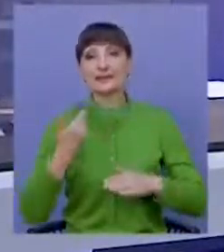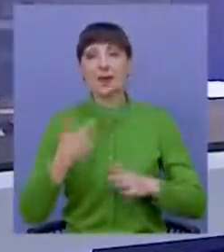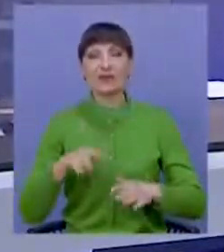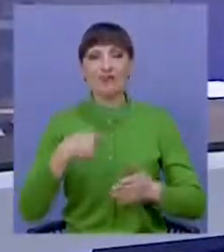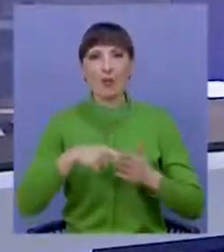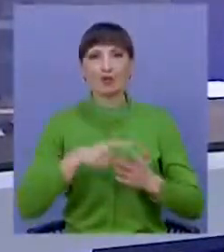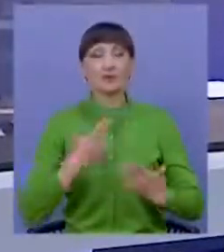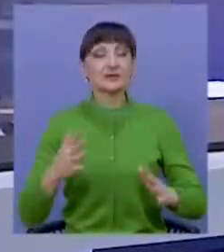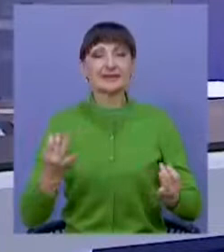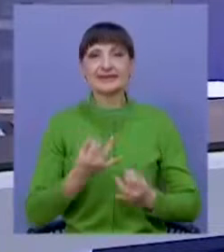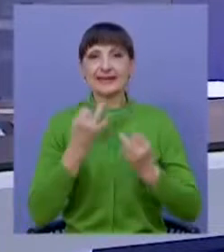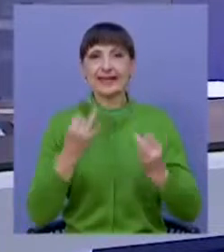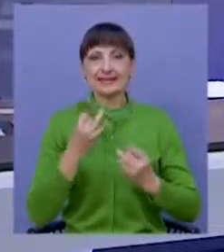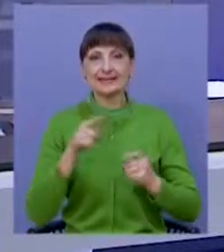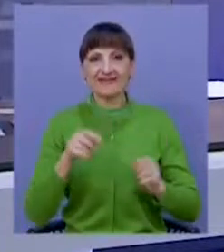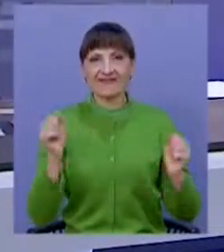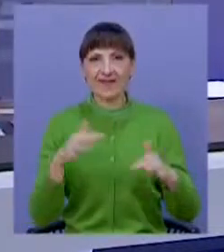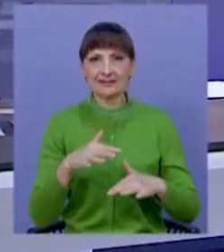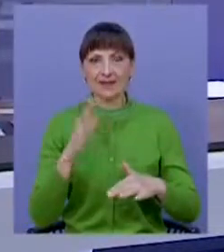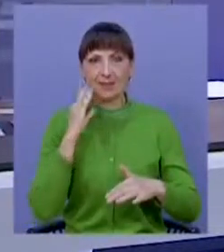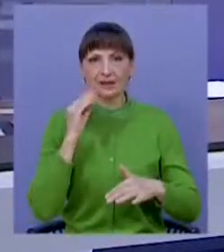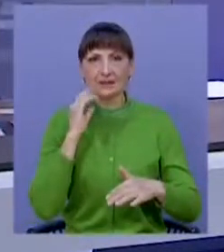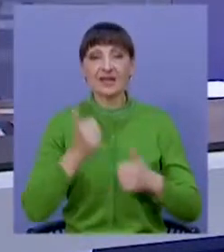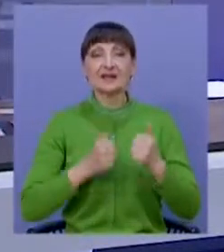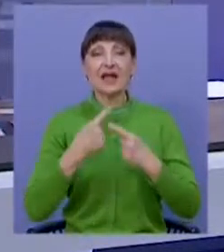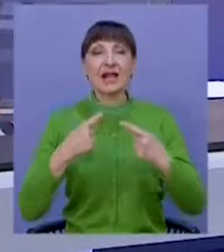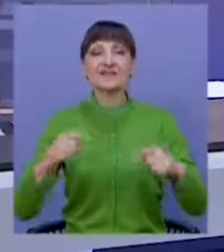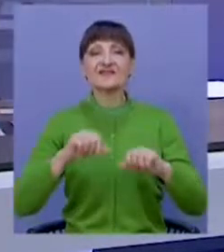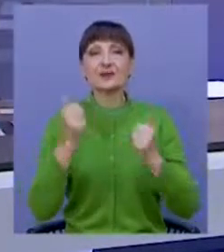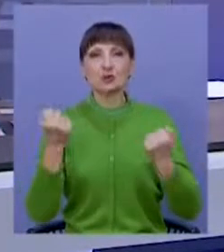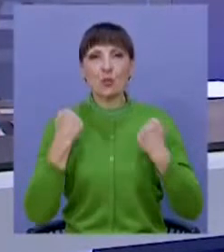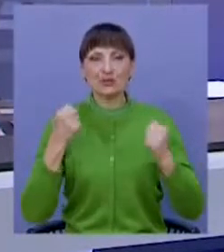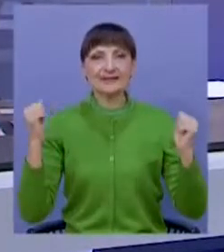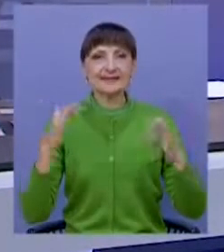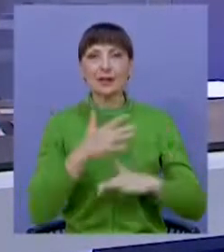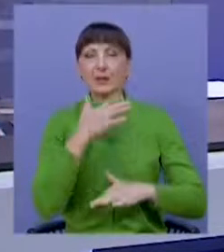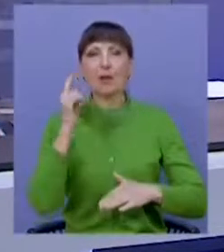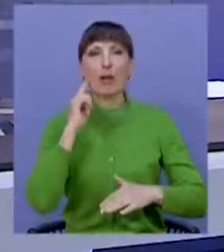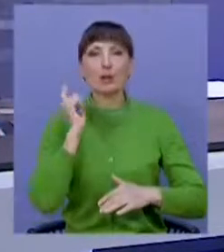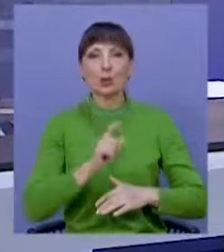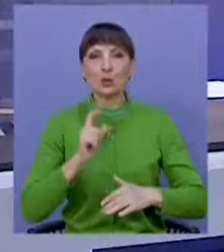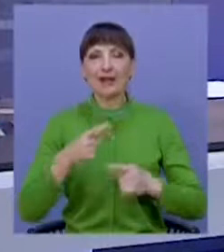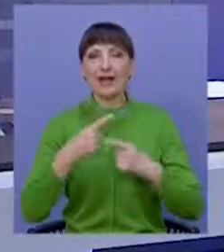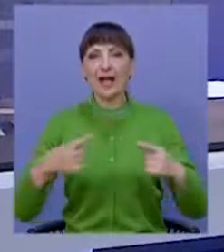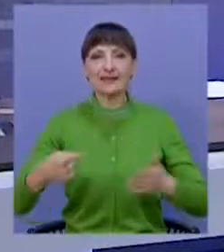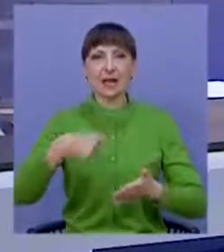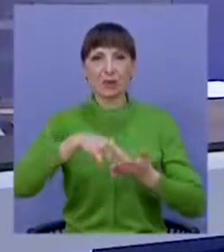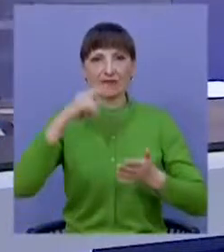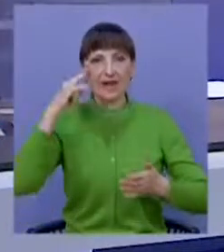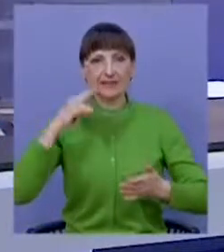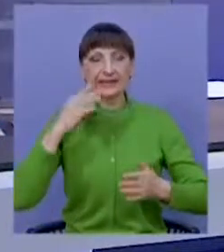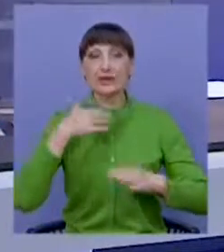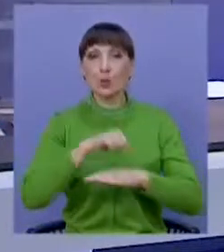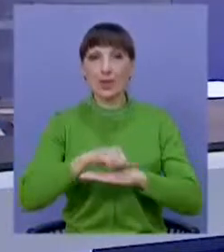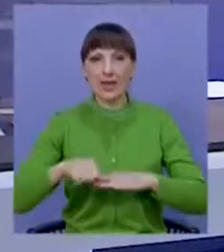состоялся захватывающий Алматы Урбан Фест. Посоревноваться в различных видах спорта съехались сотни молодых людей из разных городов страны и